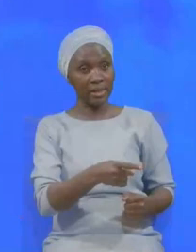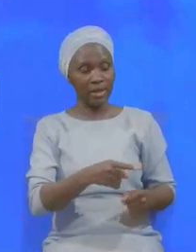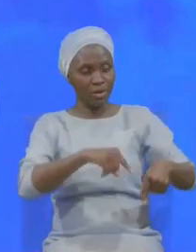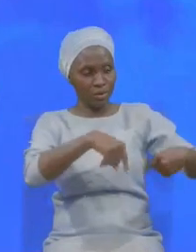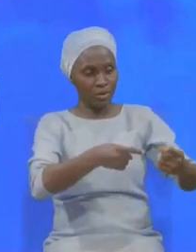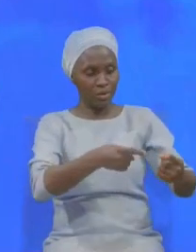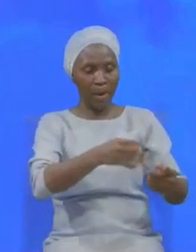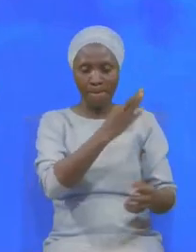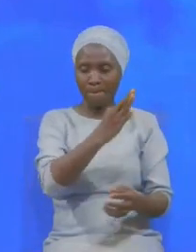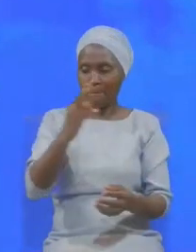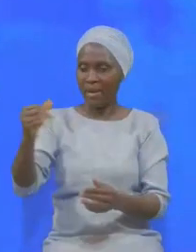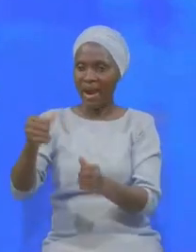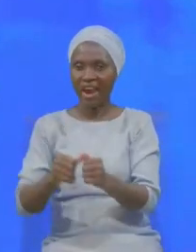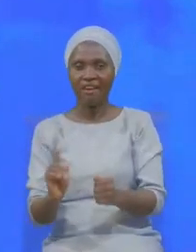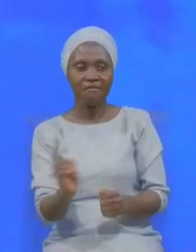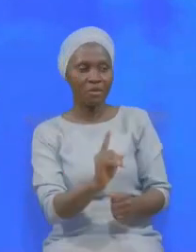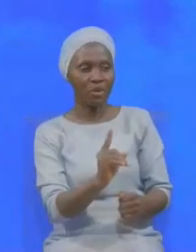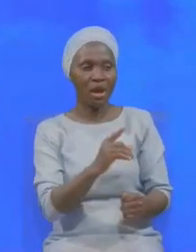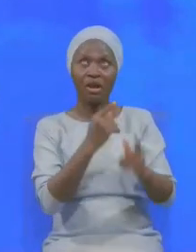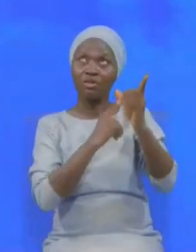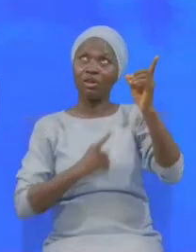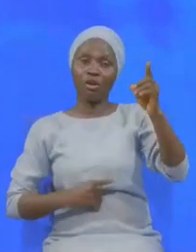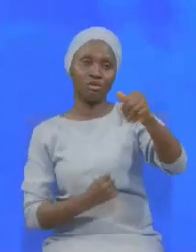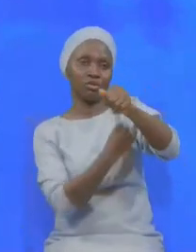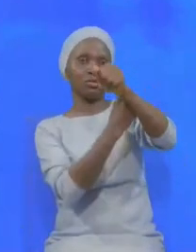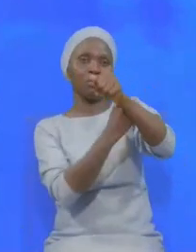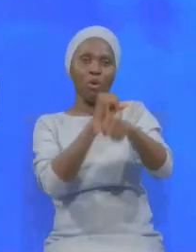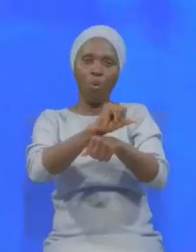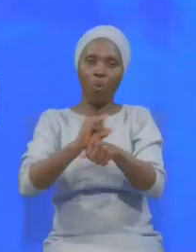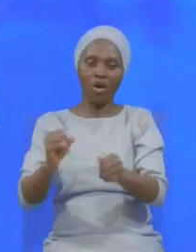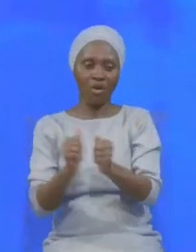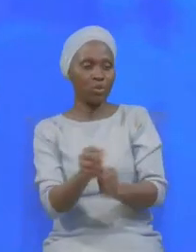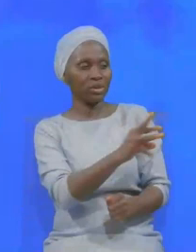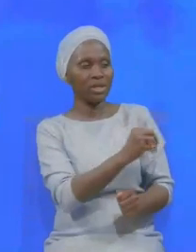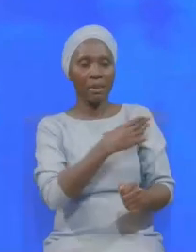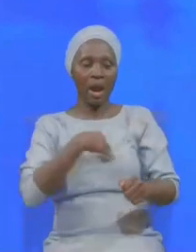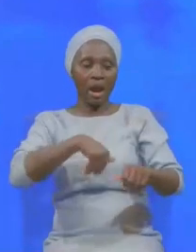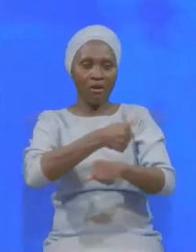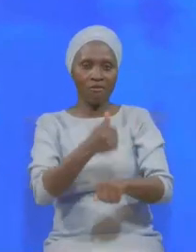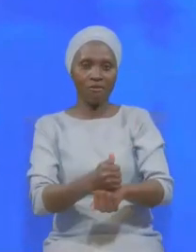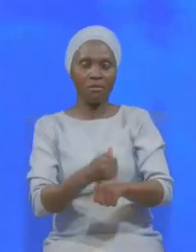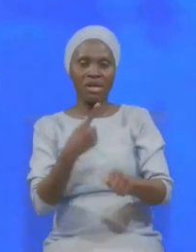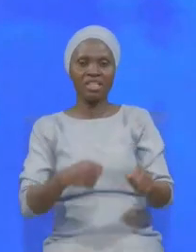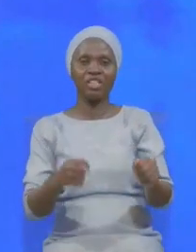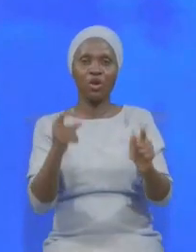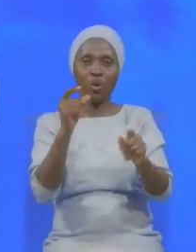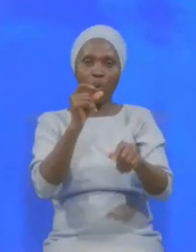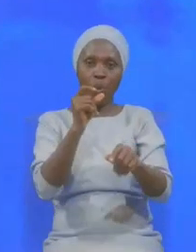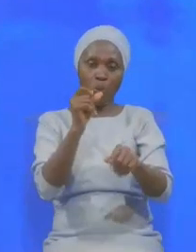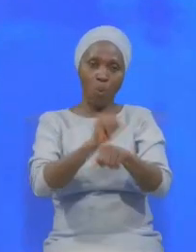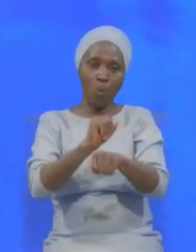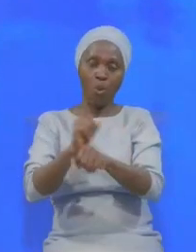Le Seigneur travaillait avec eux et confirmait la parole par les miracles